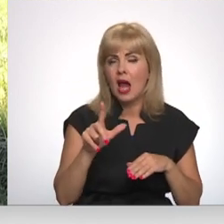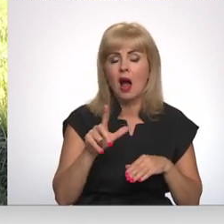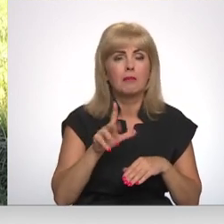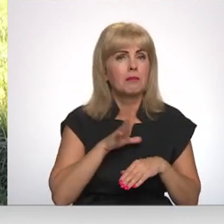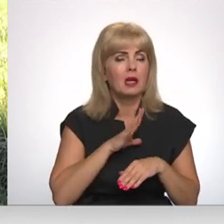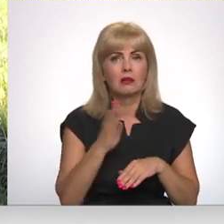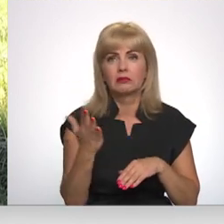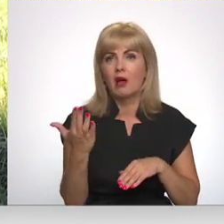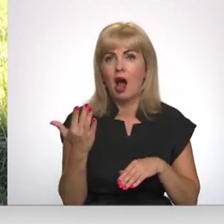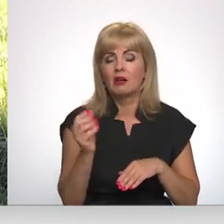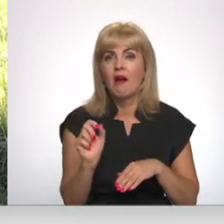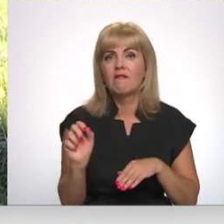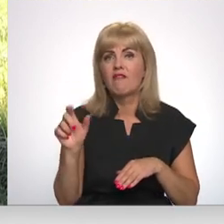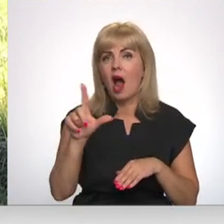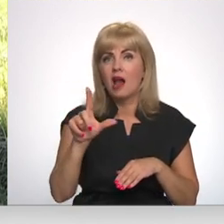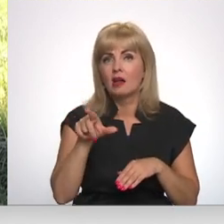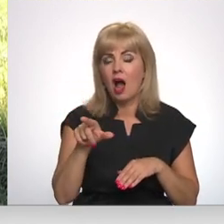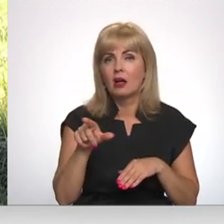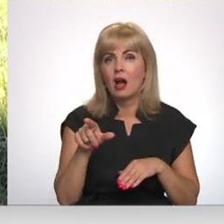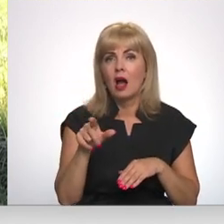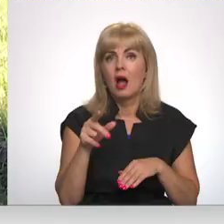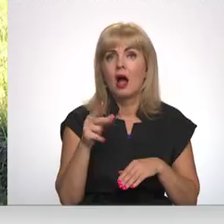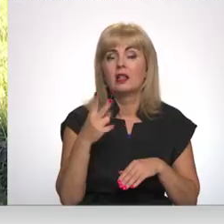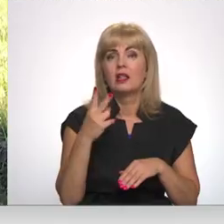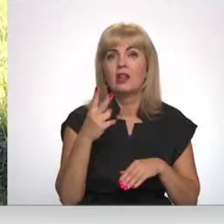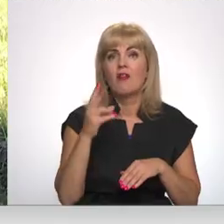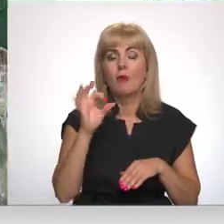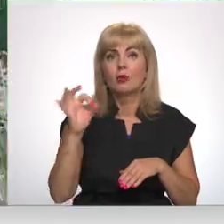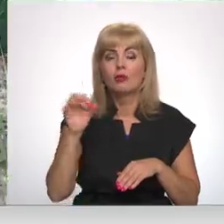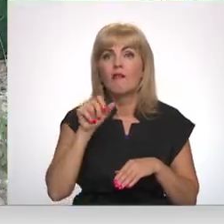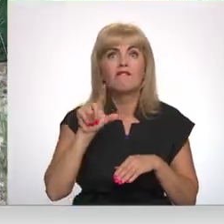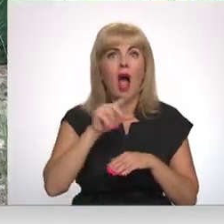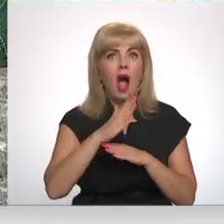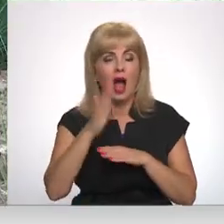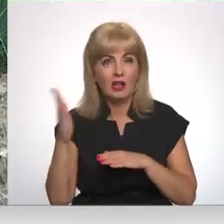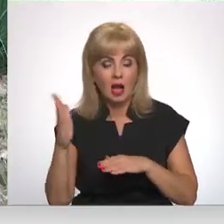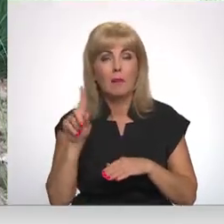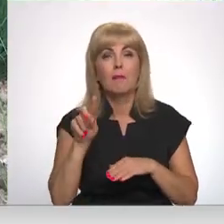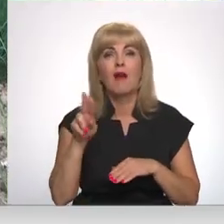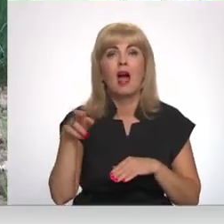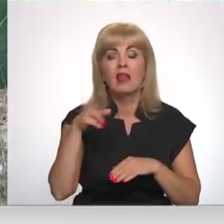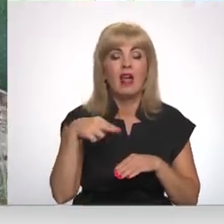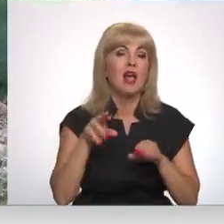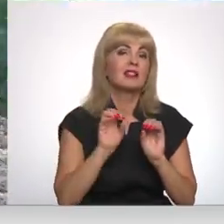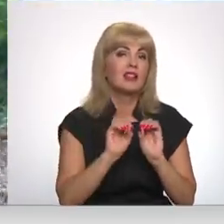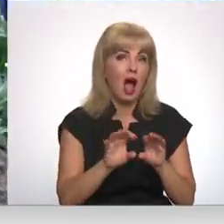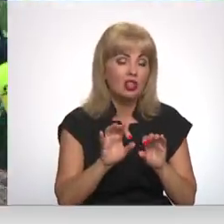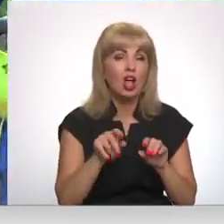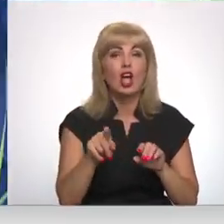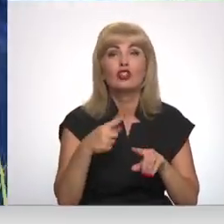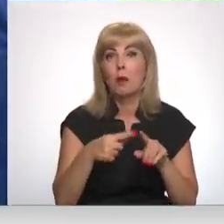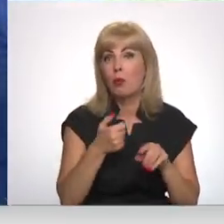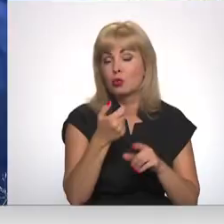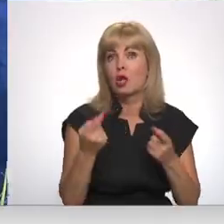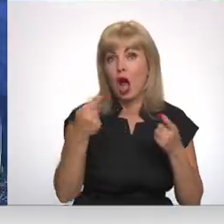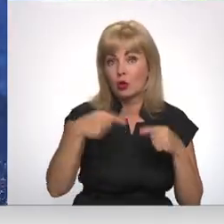bija vairāk pie 2 nullēm un pat vairāk pārsniedza. PVD arī RTV stāsta, ka šī pusgada